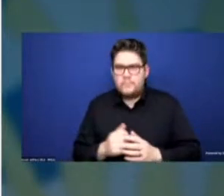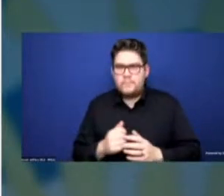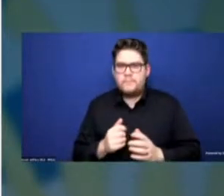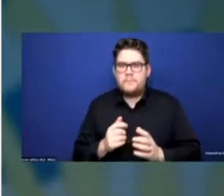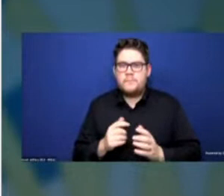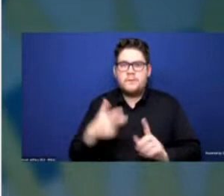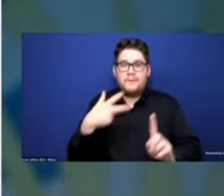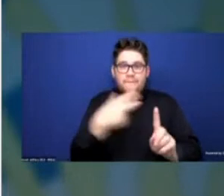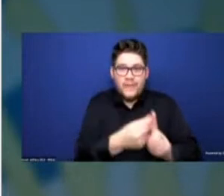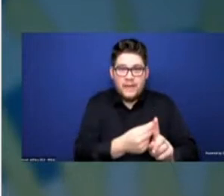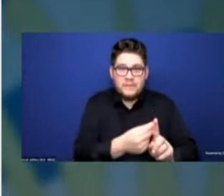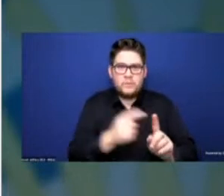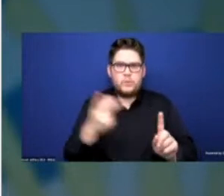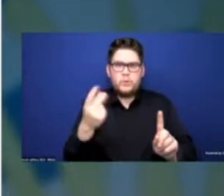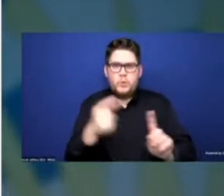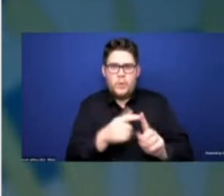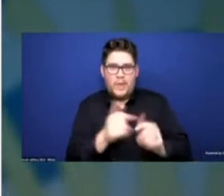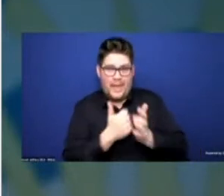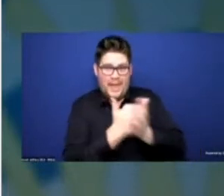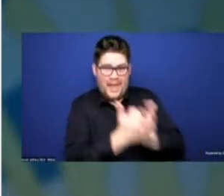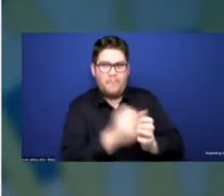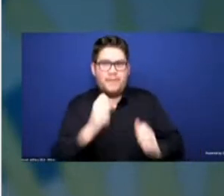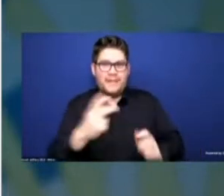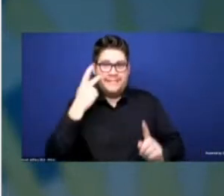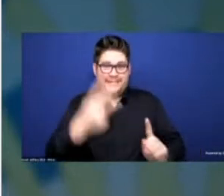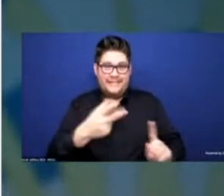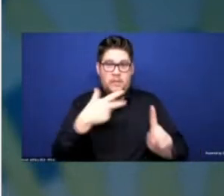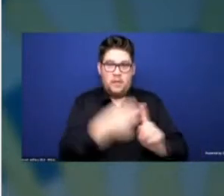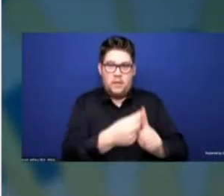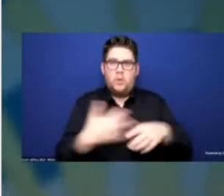组的打疫苗的情况。